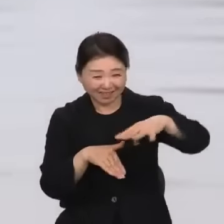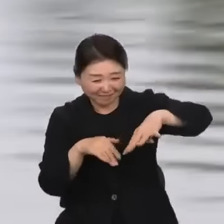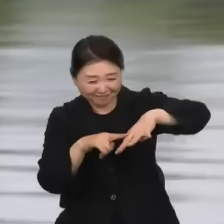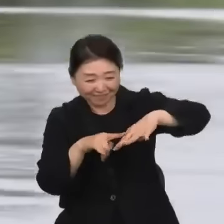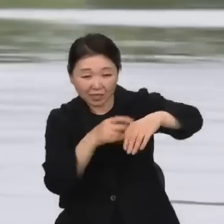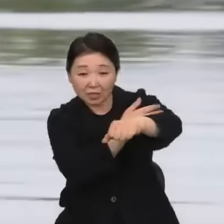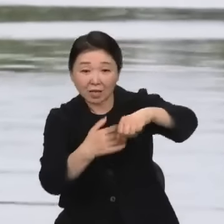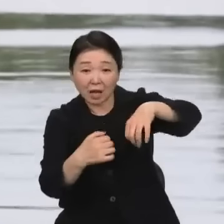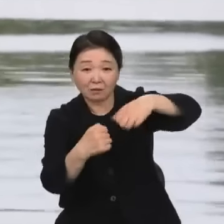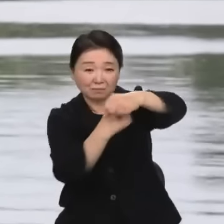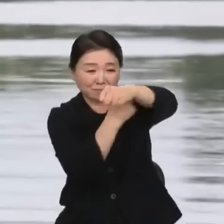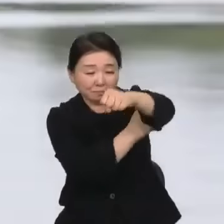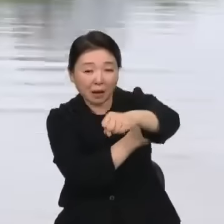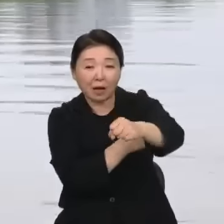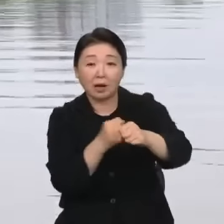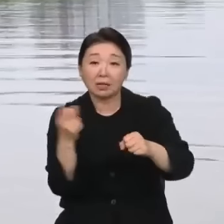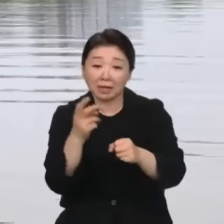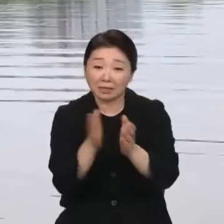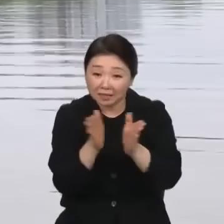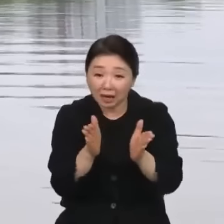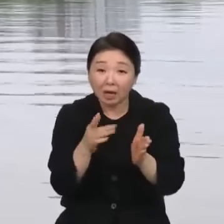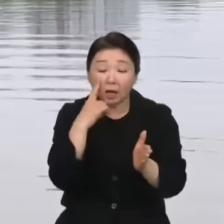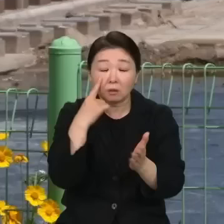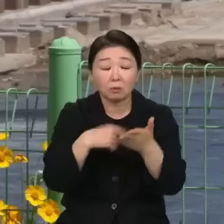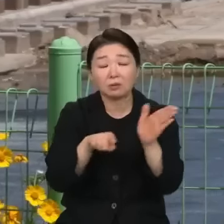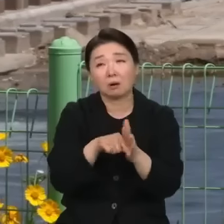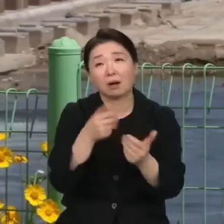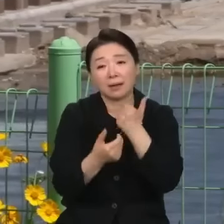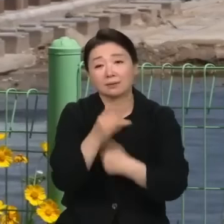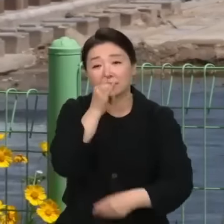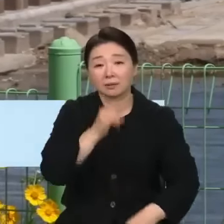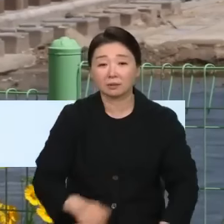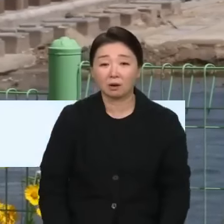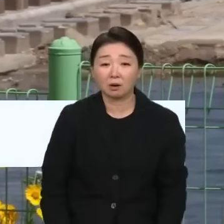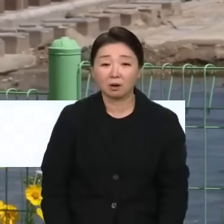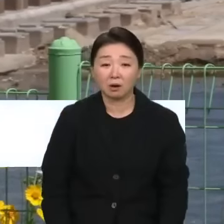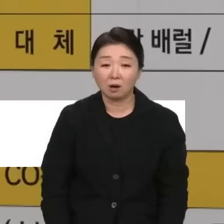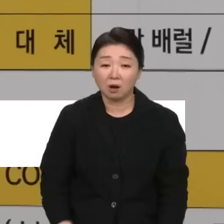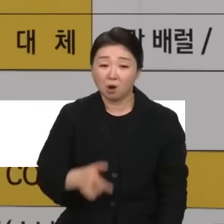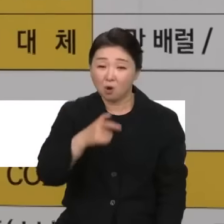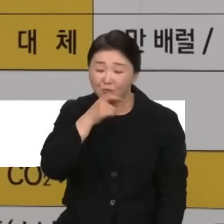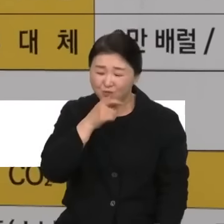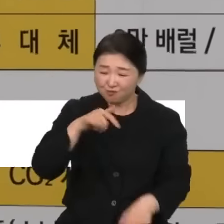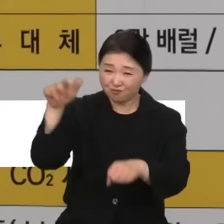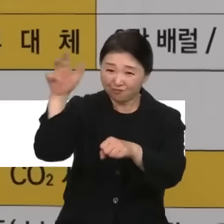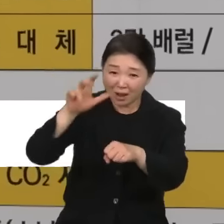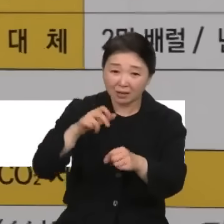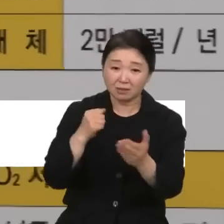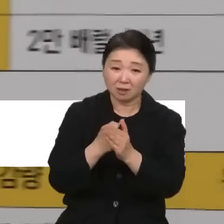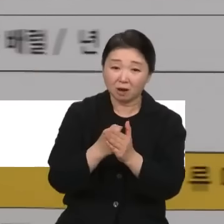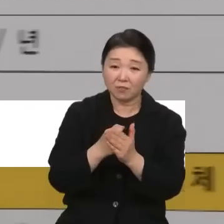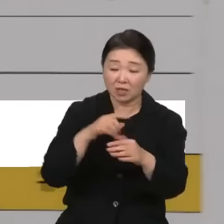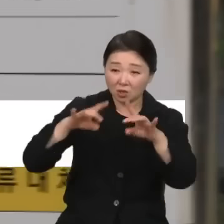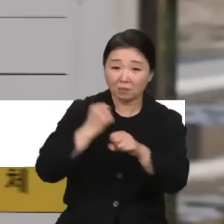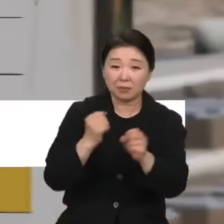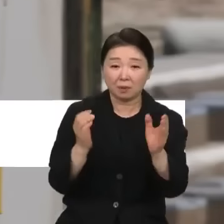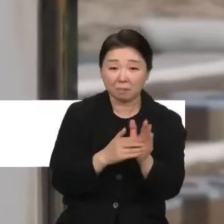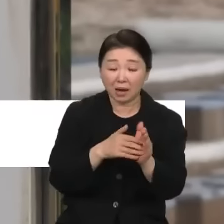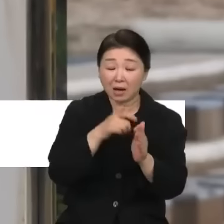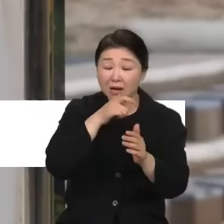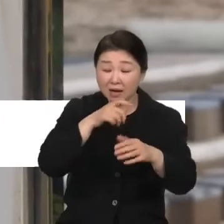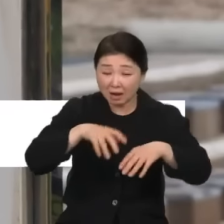두고 여러 논쟁이 벌어지고 있습니다. 정부는 수력 발전으로 전력을 만들 수 있고 가뭄과 홍수에도 대비할 수